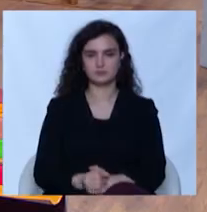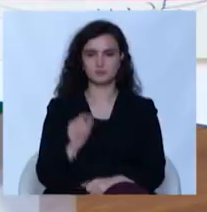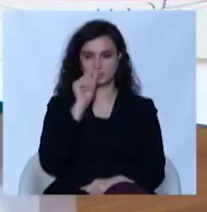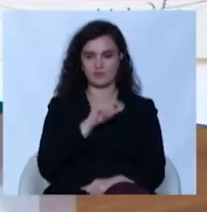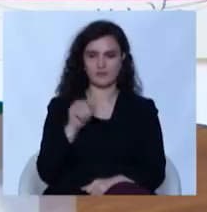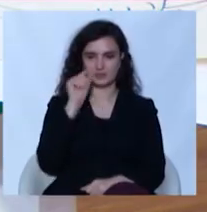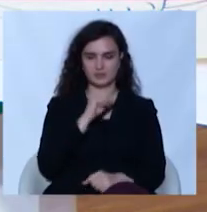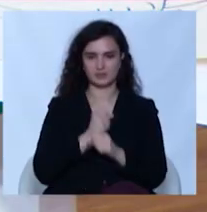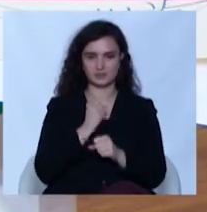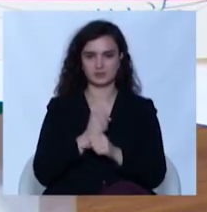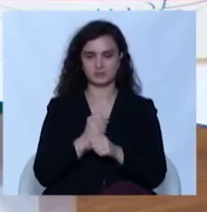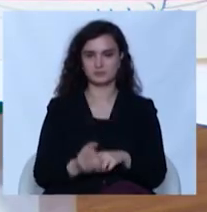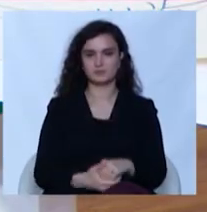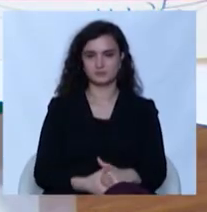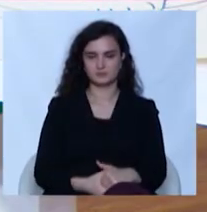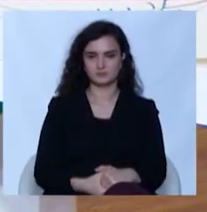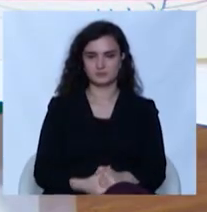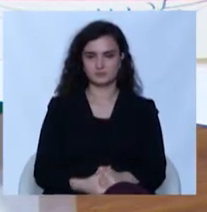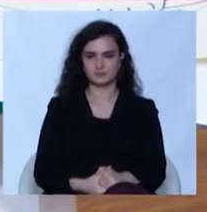შემოვავლეთ.